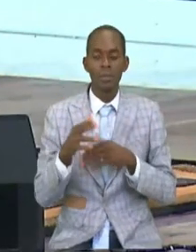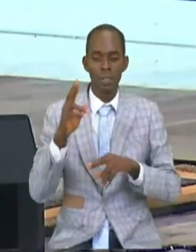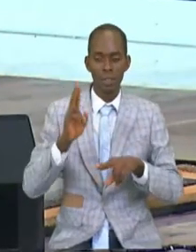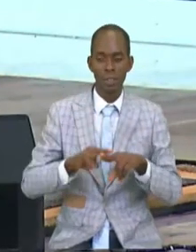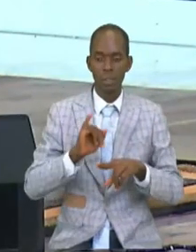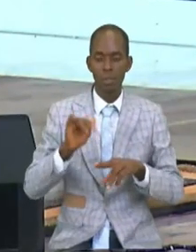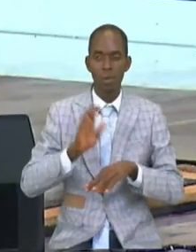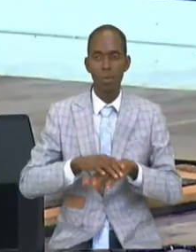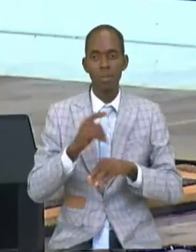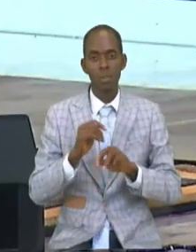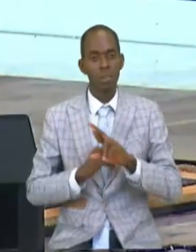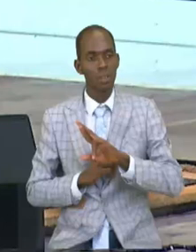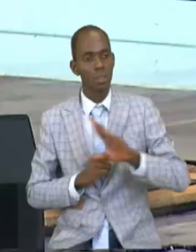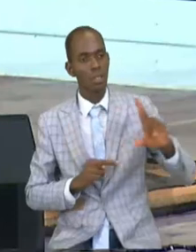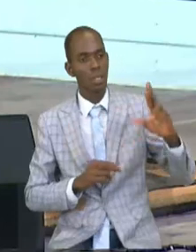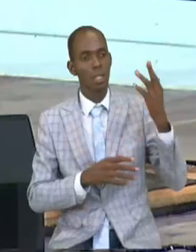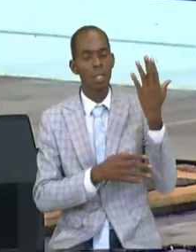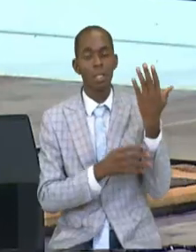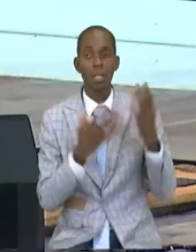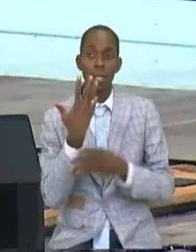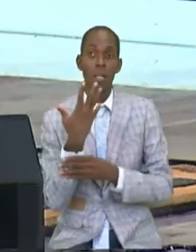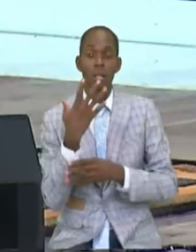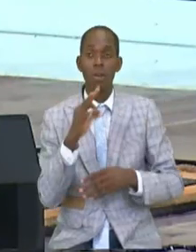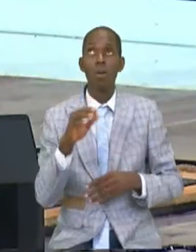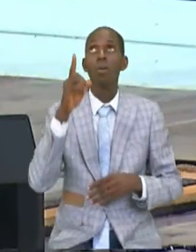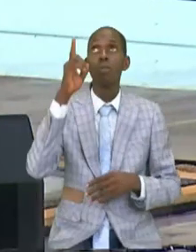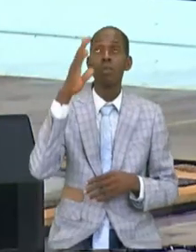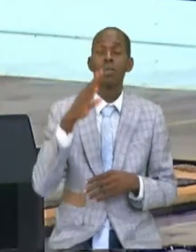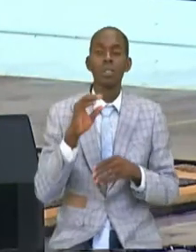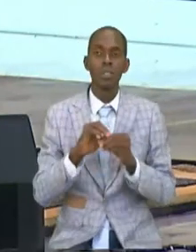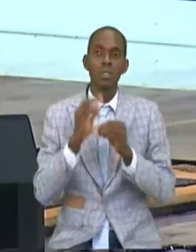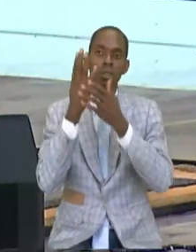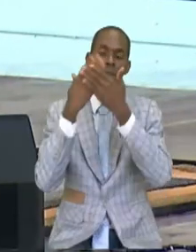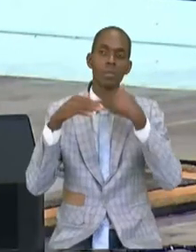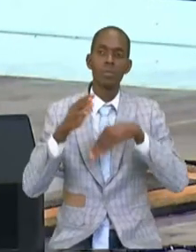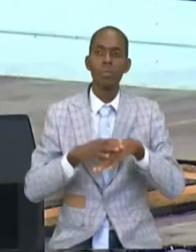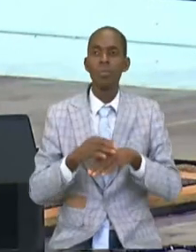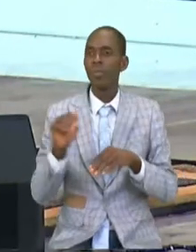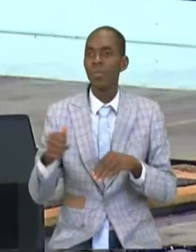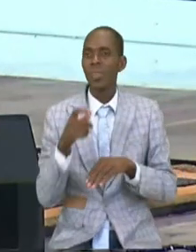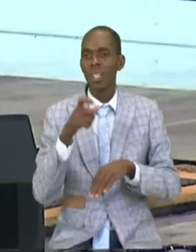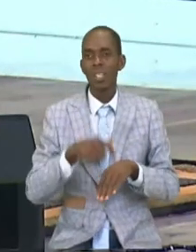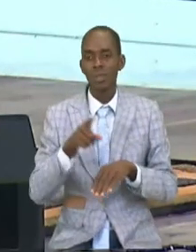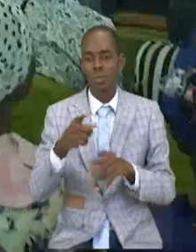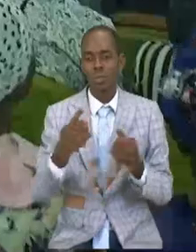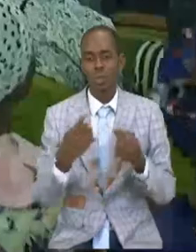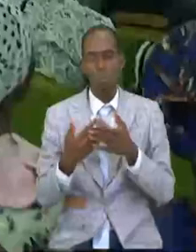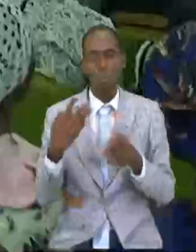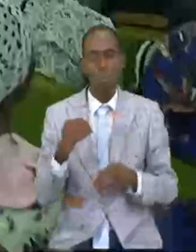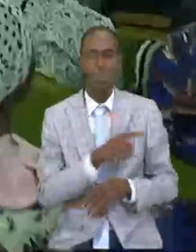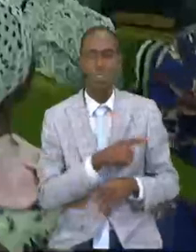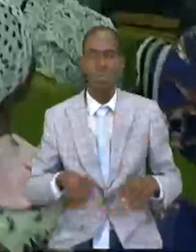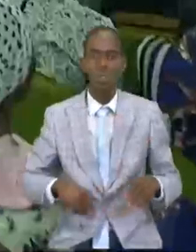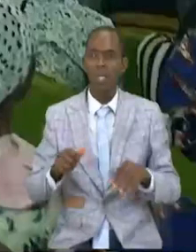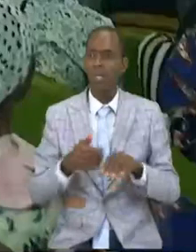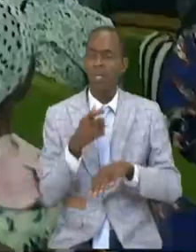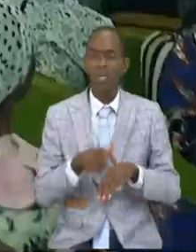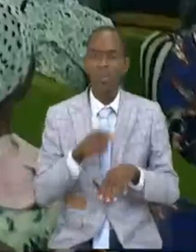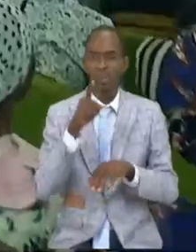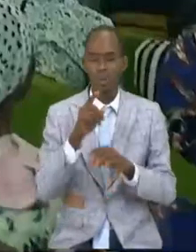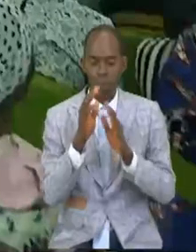le voit pas après être assis à la droite de majesté au ciel. Mais toutes les fois que vous venez devant le